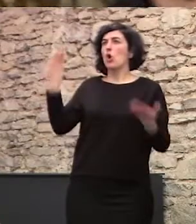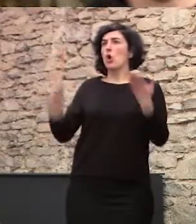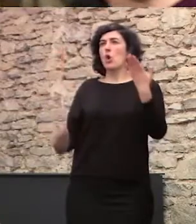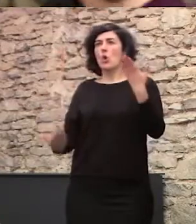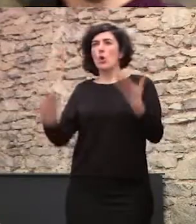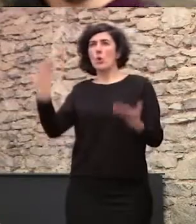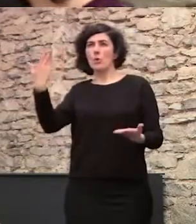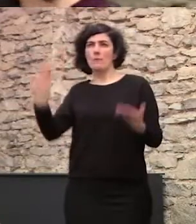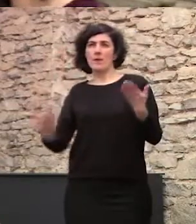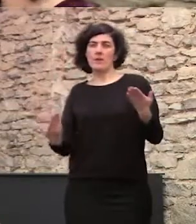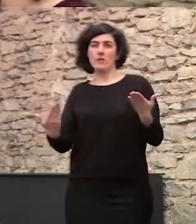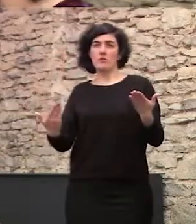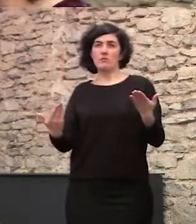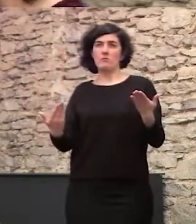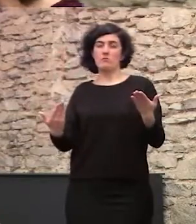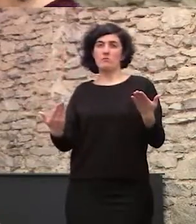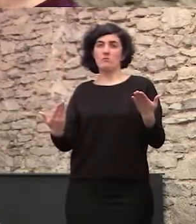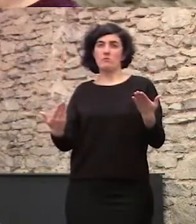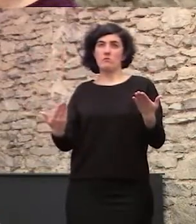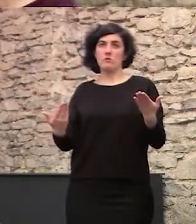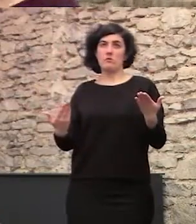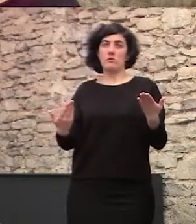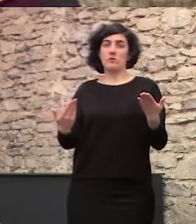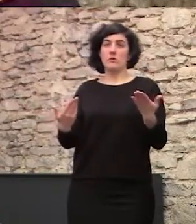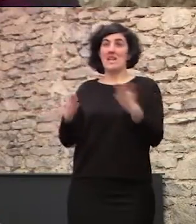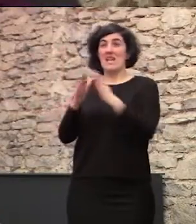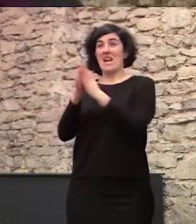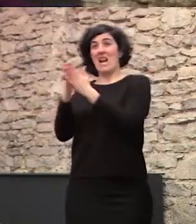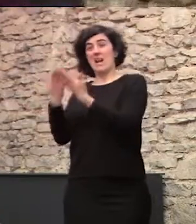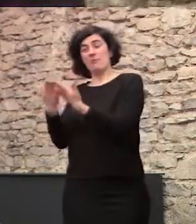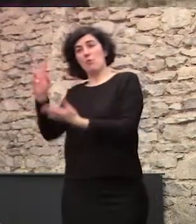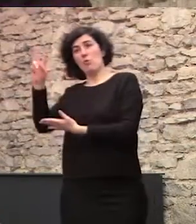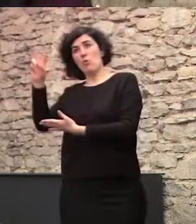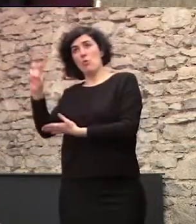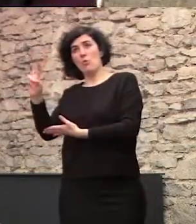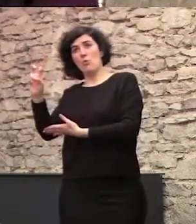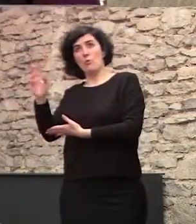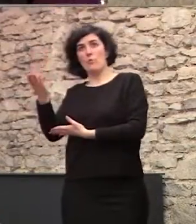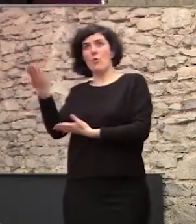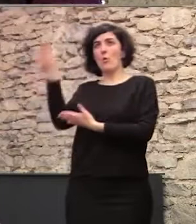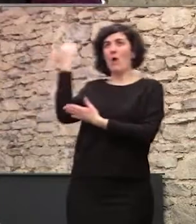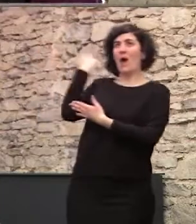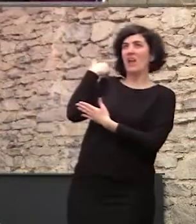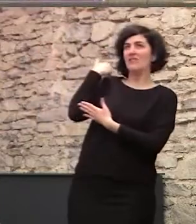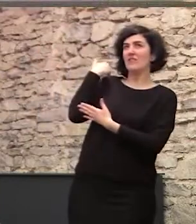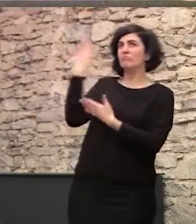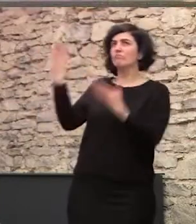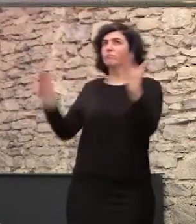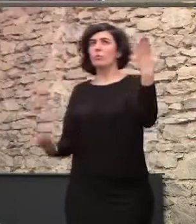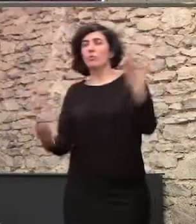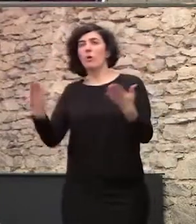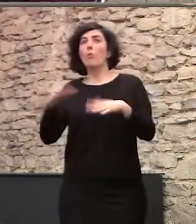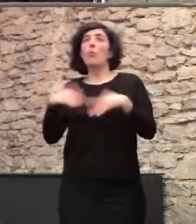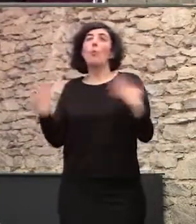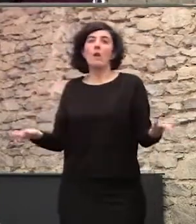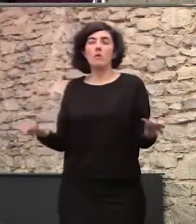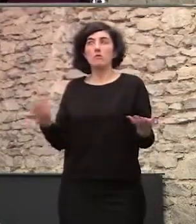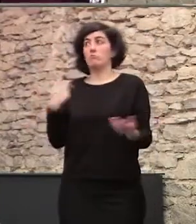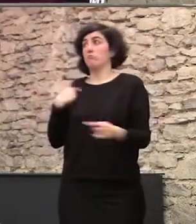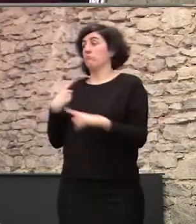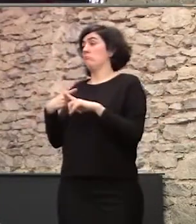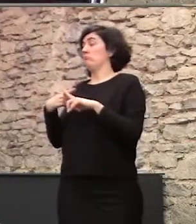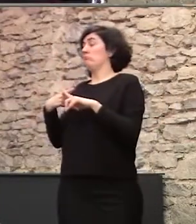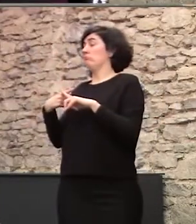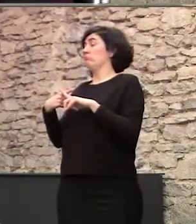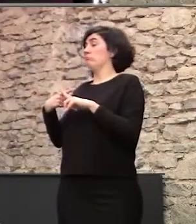Konparatzen egin zara, bigarren lan hau idaztelakoan, ze diferente ikusi dituzu? Pilo bat,